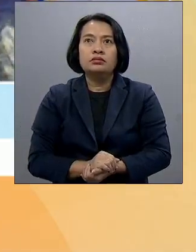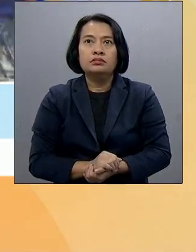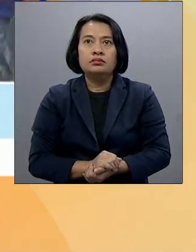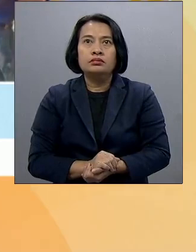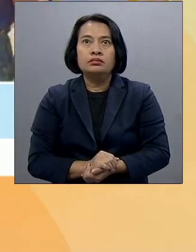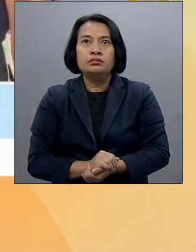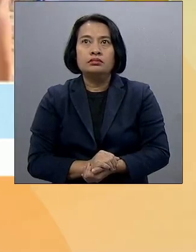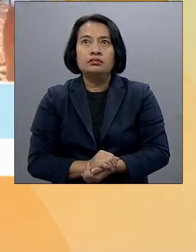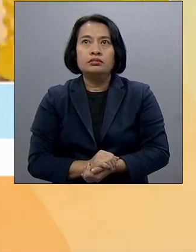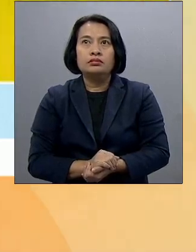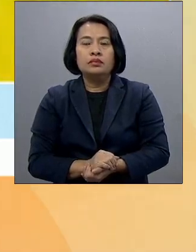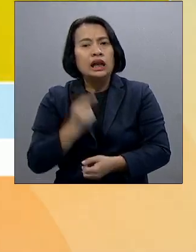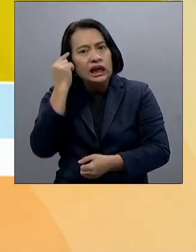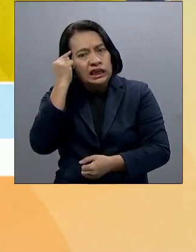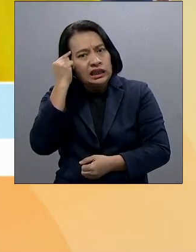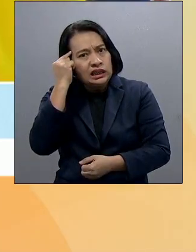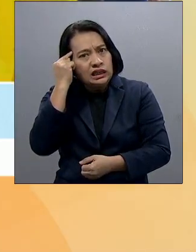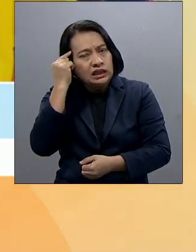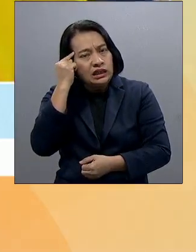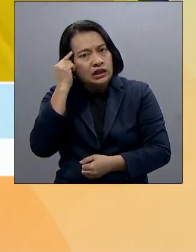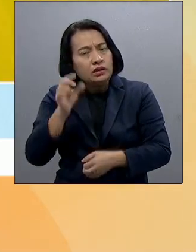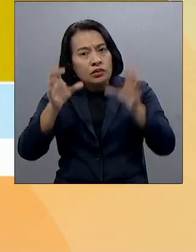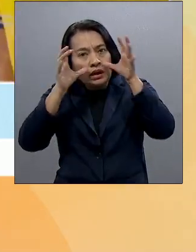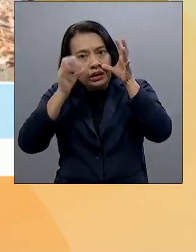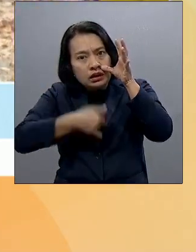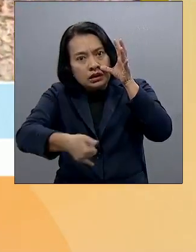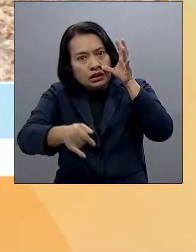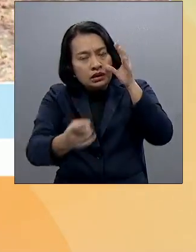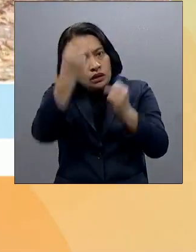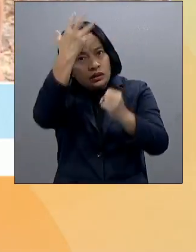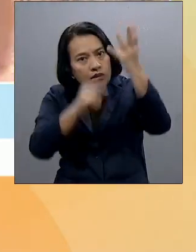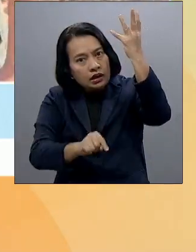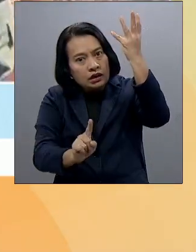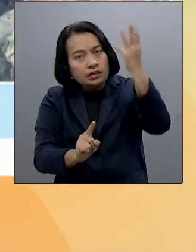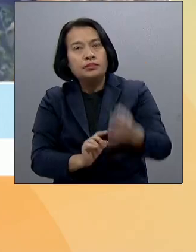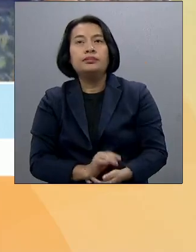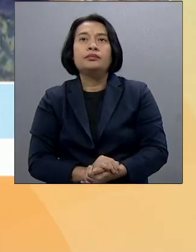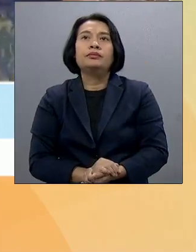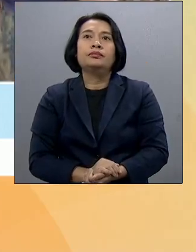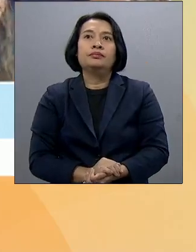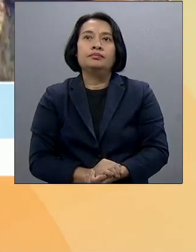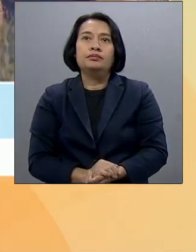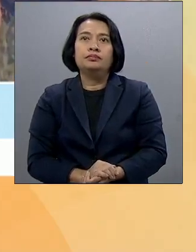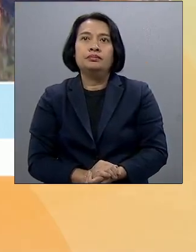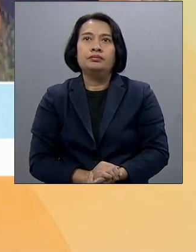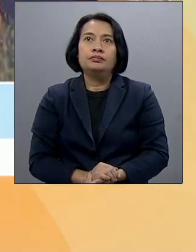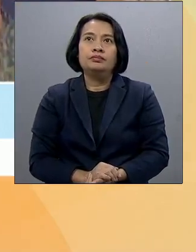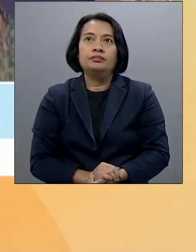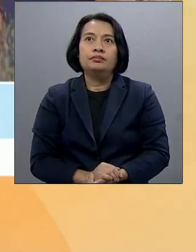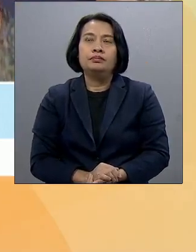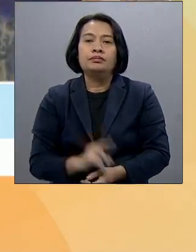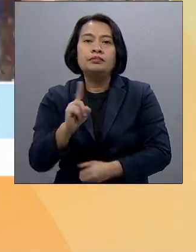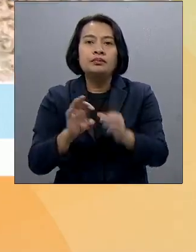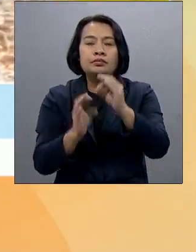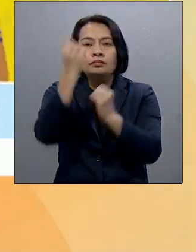สือครับ ค่ะคาดการณ์ว่ามันเข้าป่าไปแล้วหรือยังไง ทางเจ้าหน้าที่เขตอนุรักษ์พันธุ์สัตว์ป่าสลักพระนะครับ